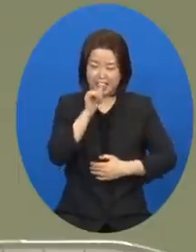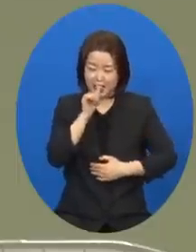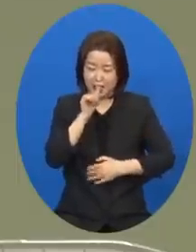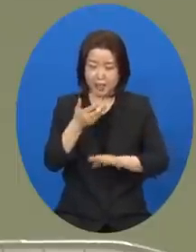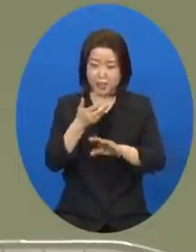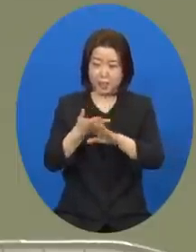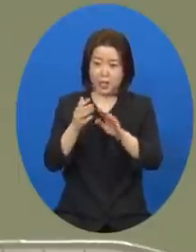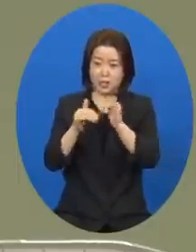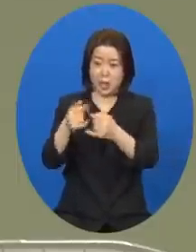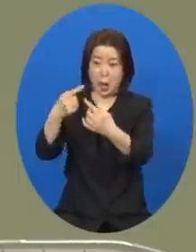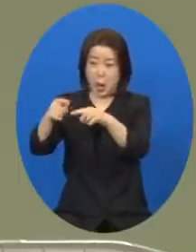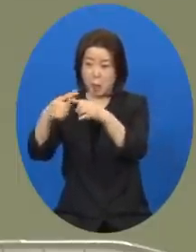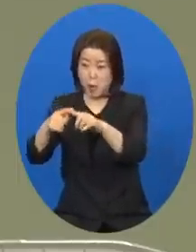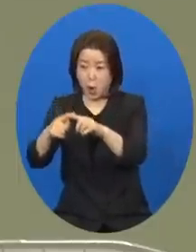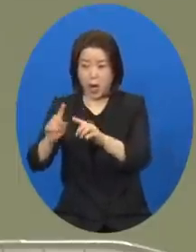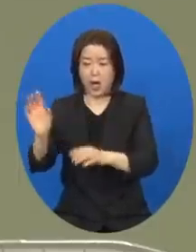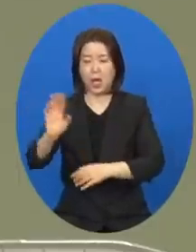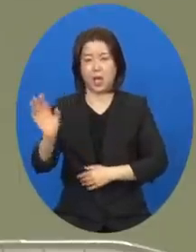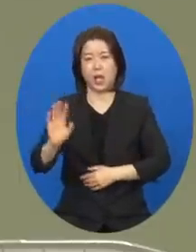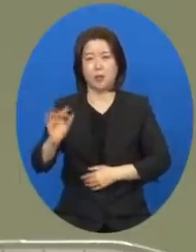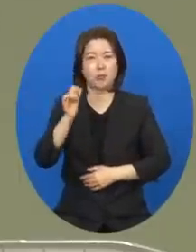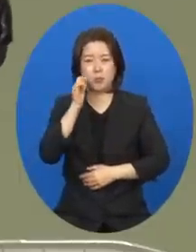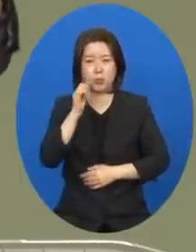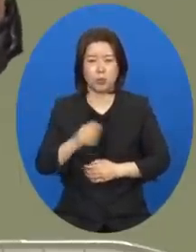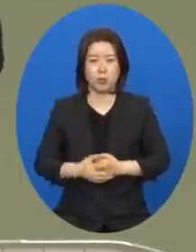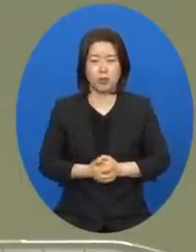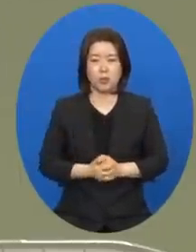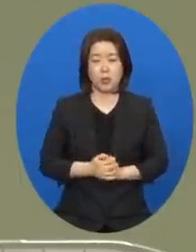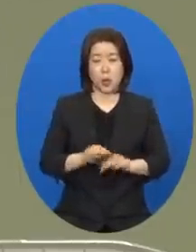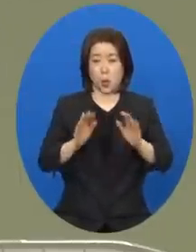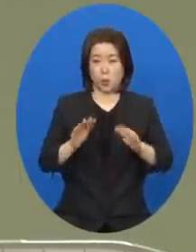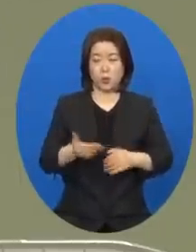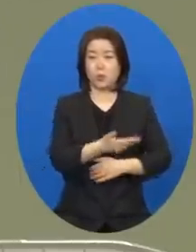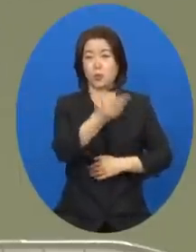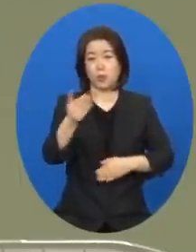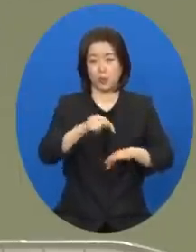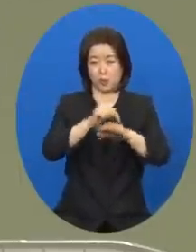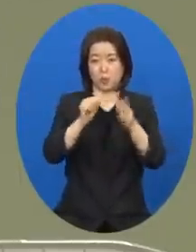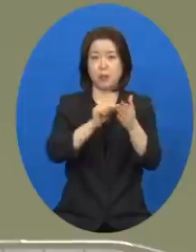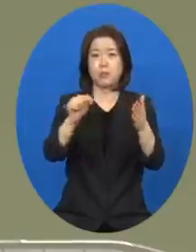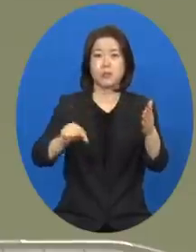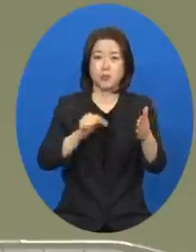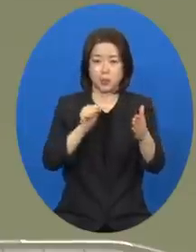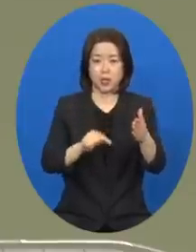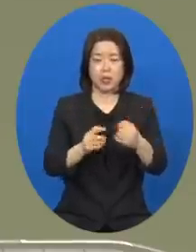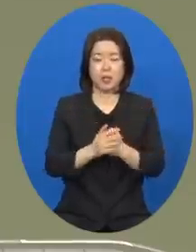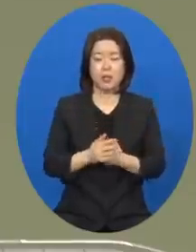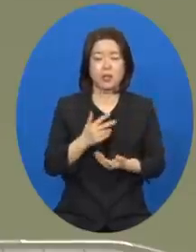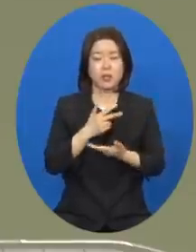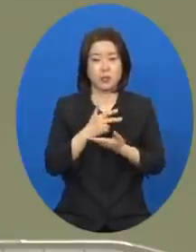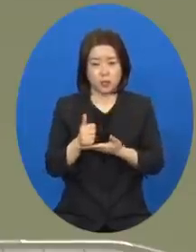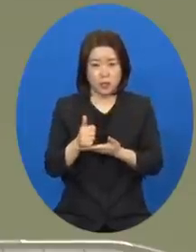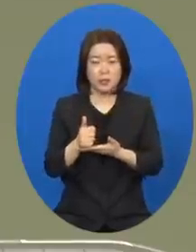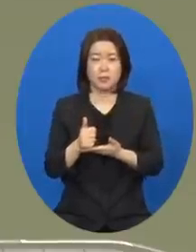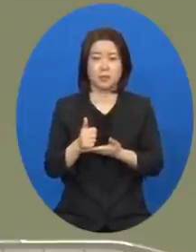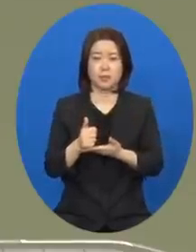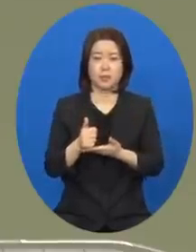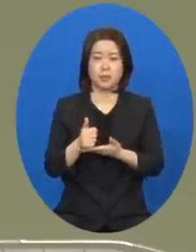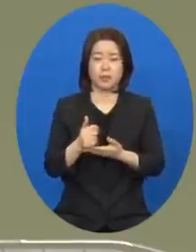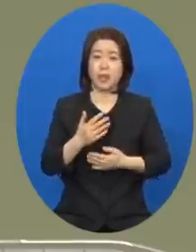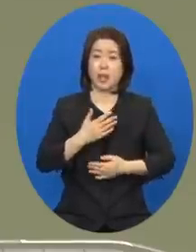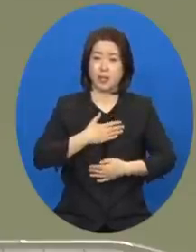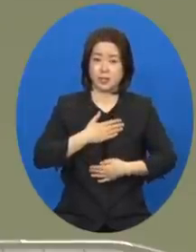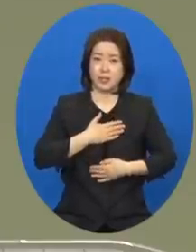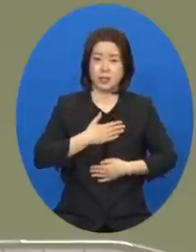사람, 그렇게 되는 거죠. 오늘 이 시간도 여러분 마음에 주님,